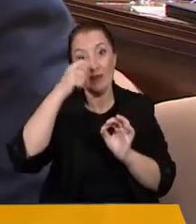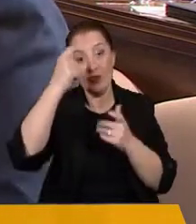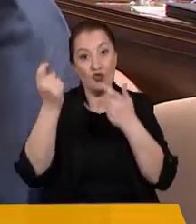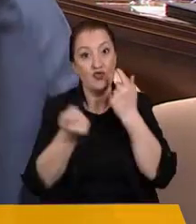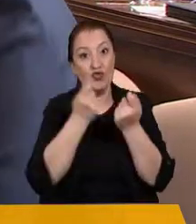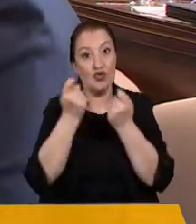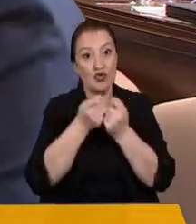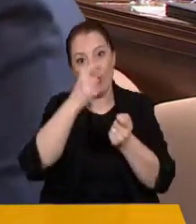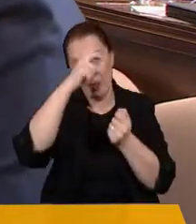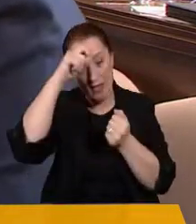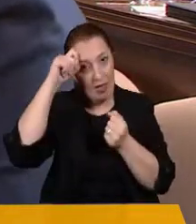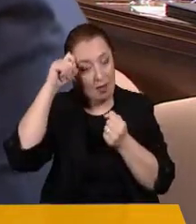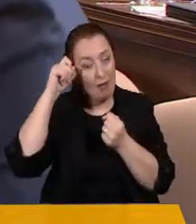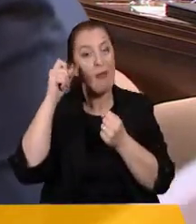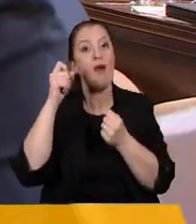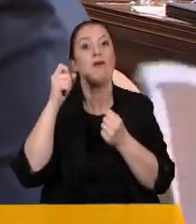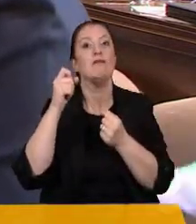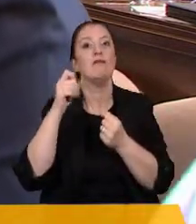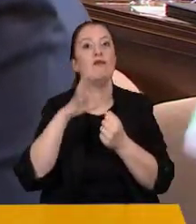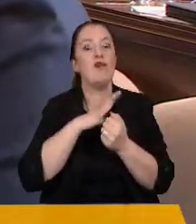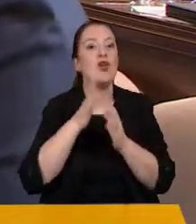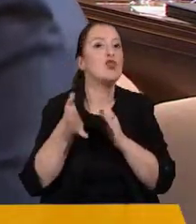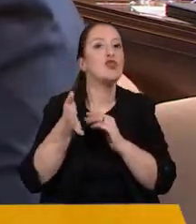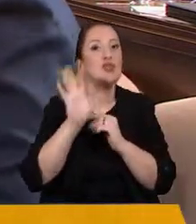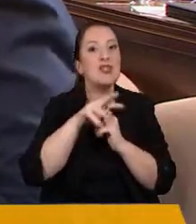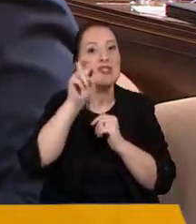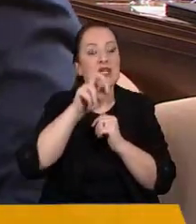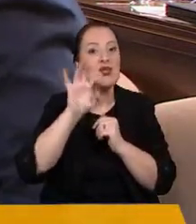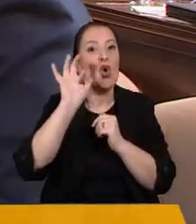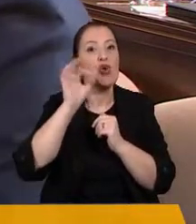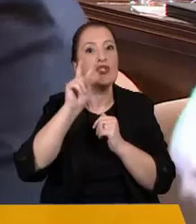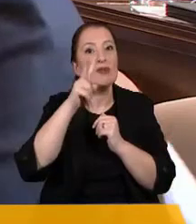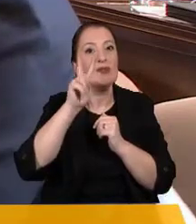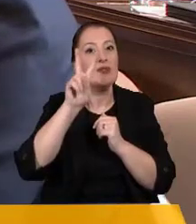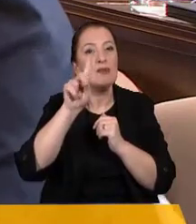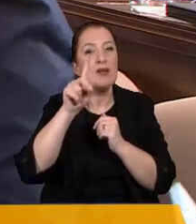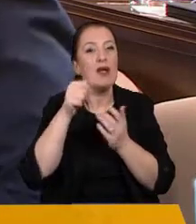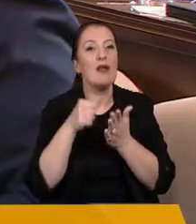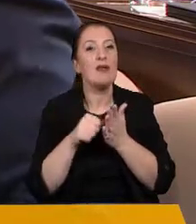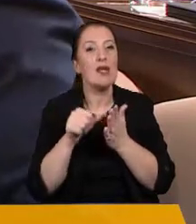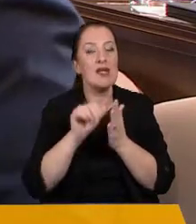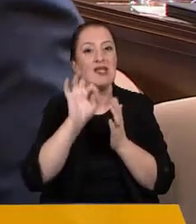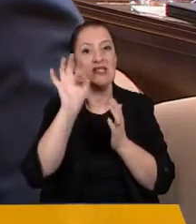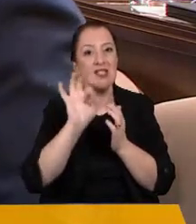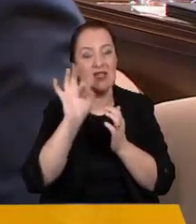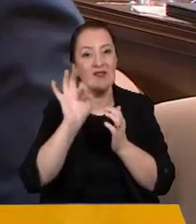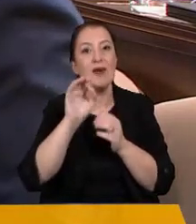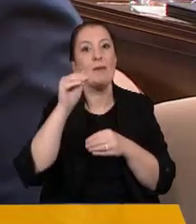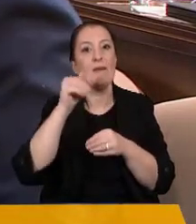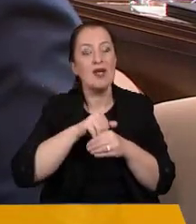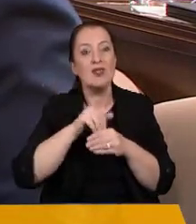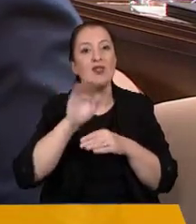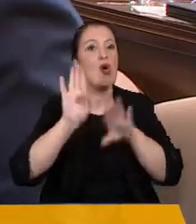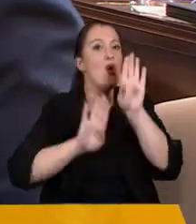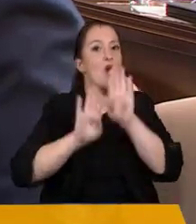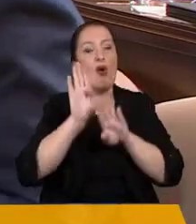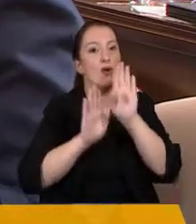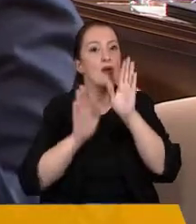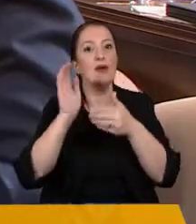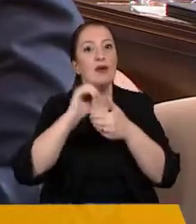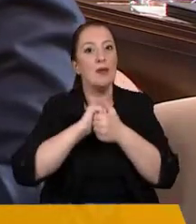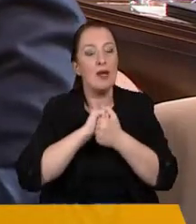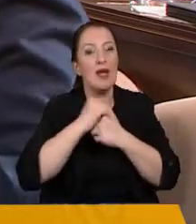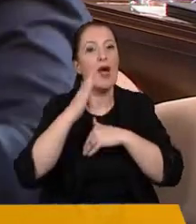ve sonrasında 8 Ocak 2021 tarihinde Silivri Meclisimizden oy birliğiyle